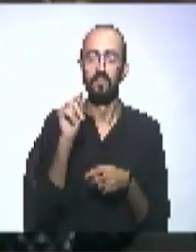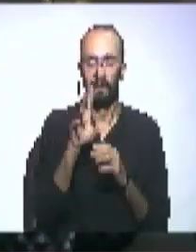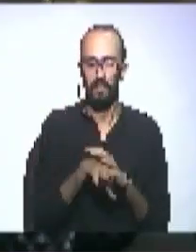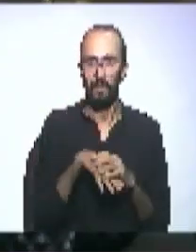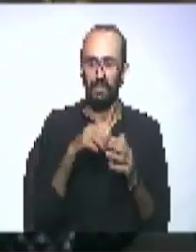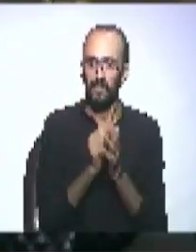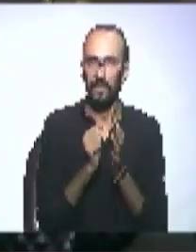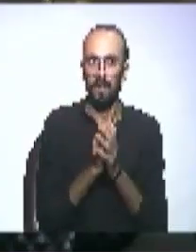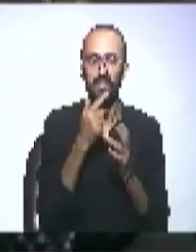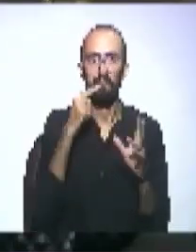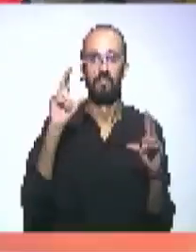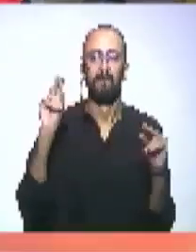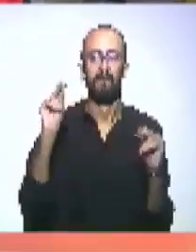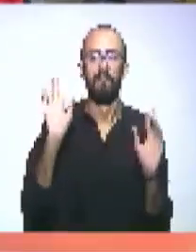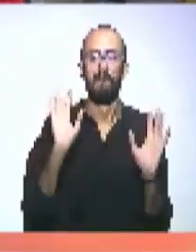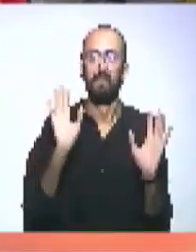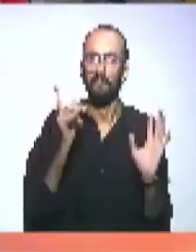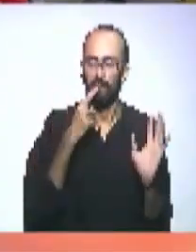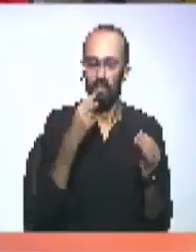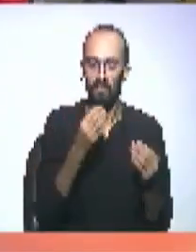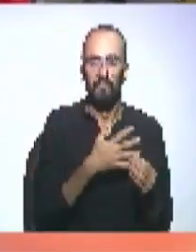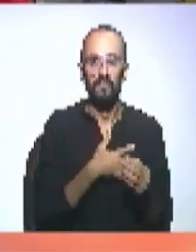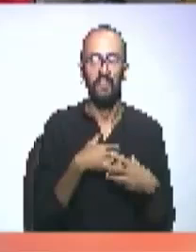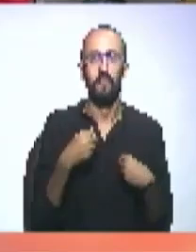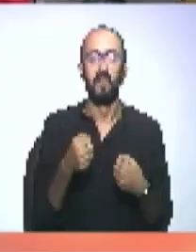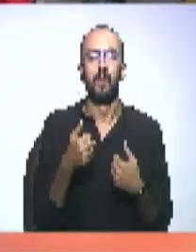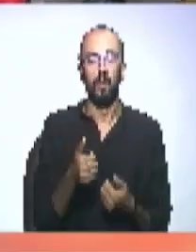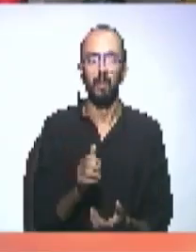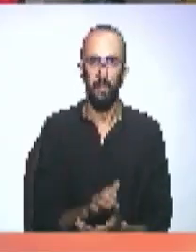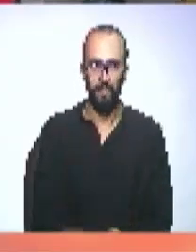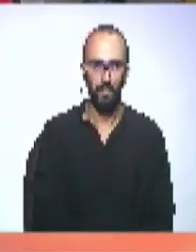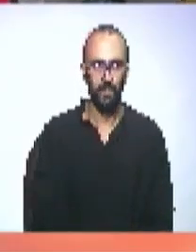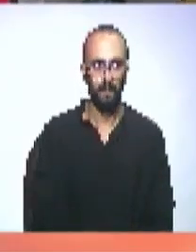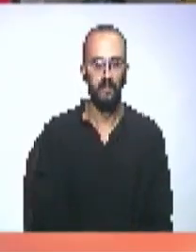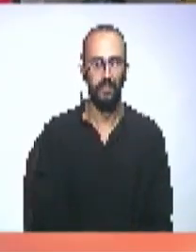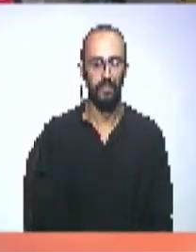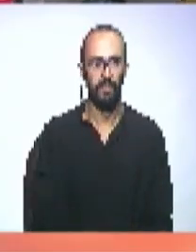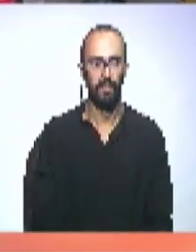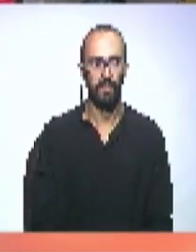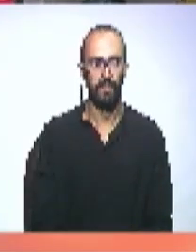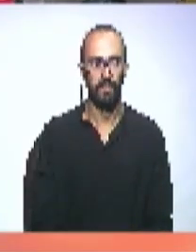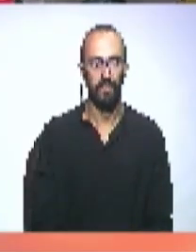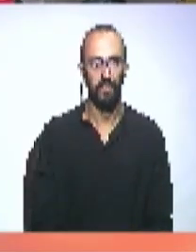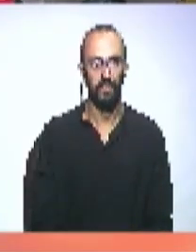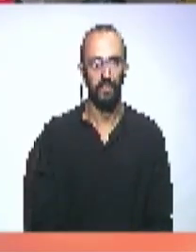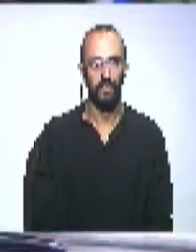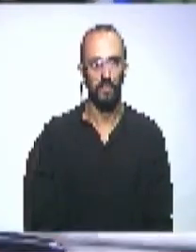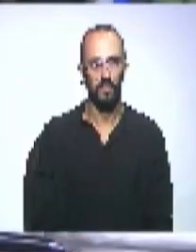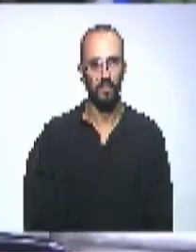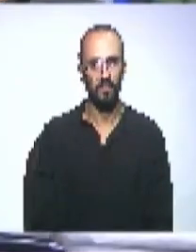نعملها في البيت وفي نفس الوقت ندخل فيها قيمه غذائيه حلوه للولاد. بالظبط كده.